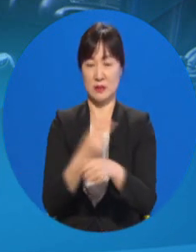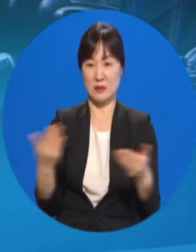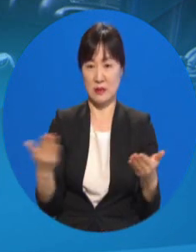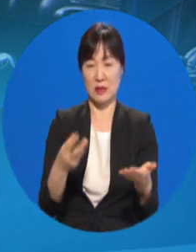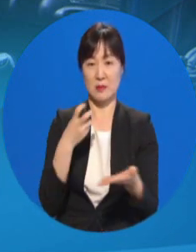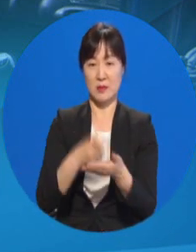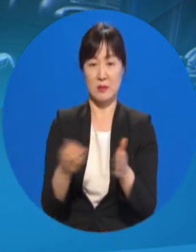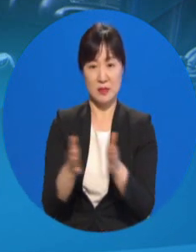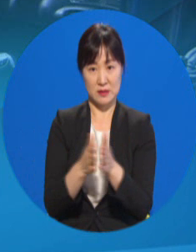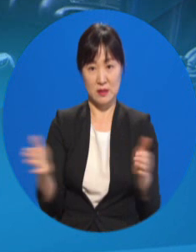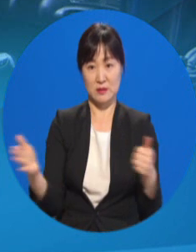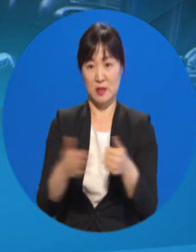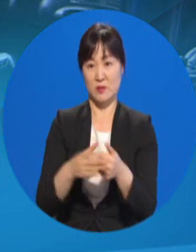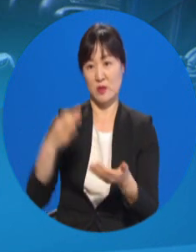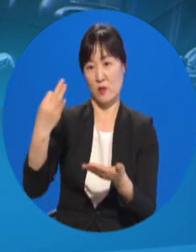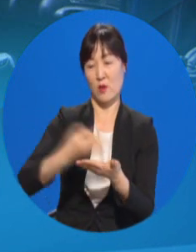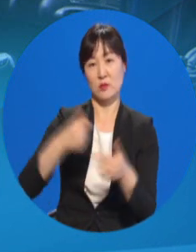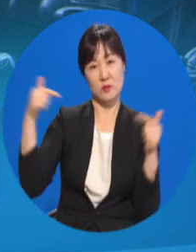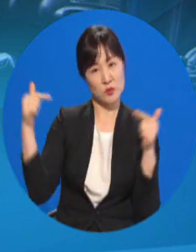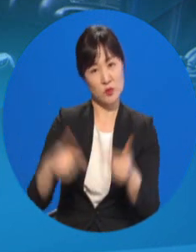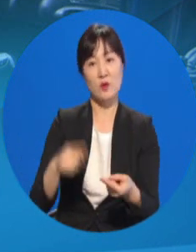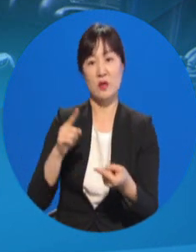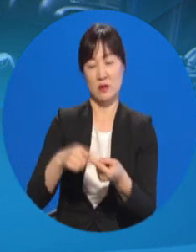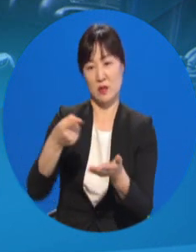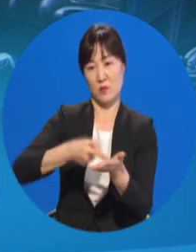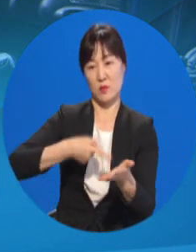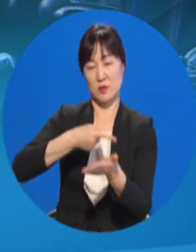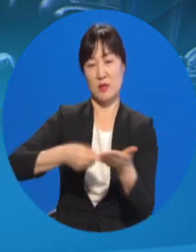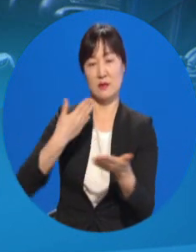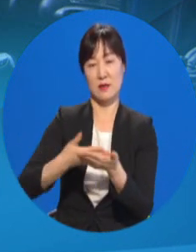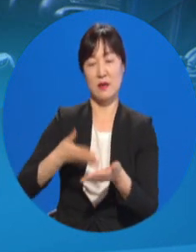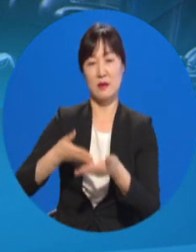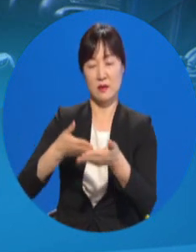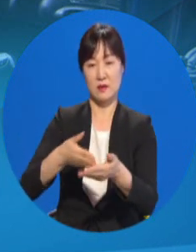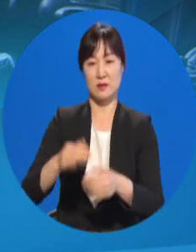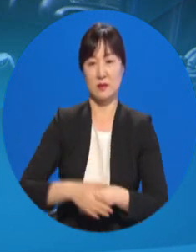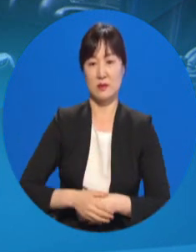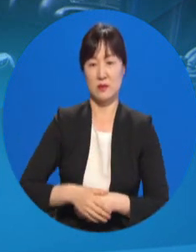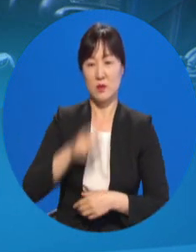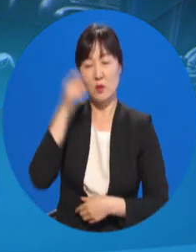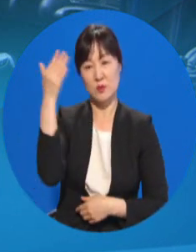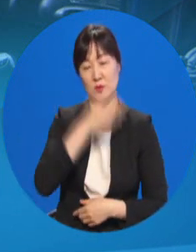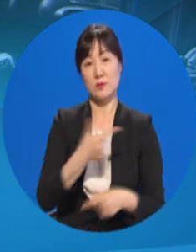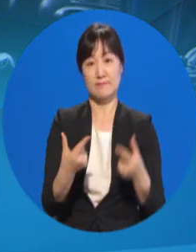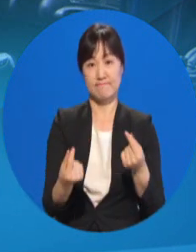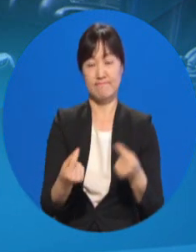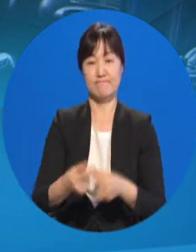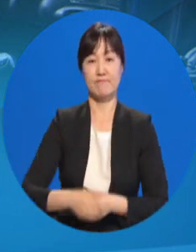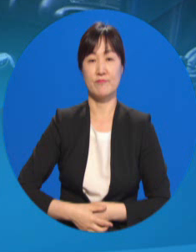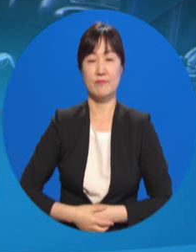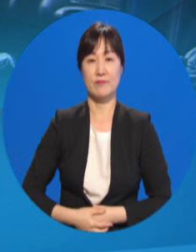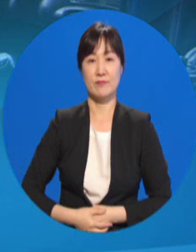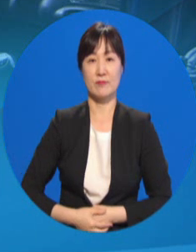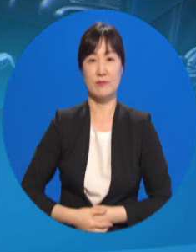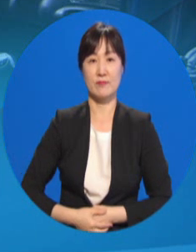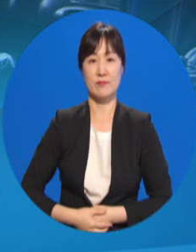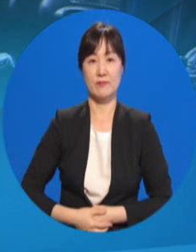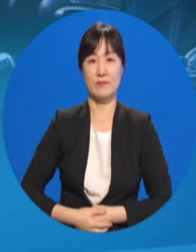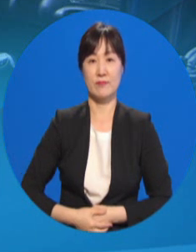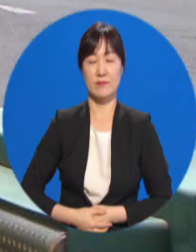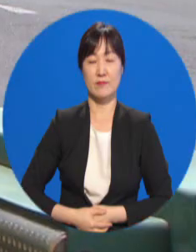임금을 보전하기 위해서인데요. 우리 지역에서도 파업으로 인한 주민들의 교통 불편이 우려됩니다. 조 의원 기자가 취재했습니다.